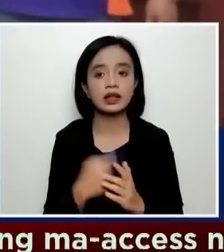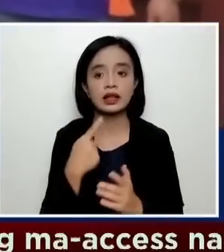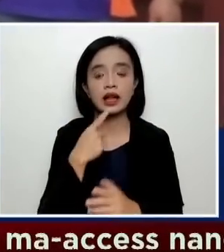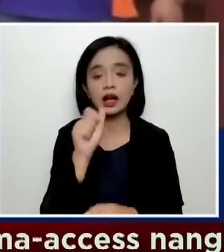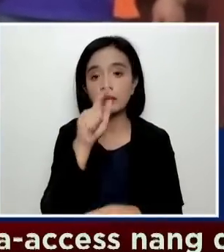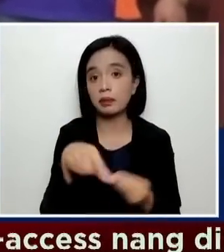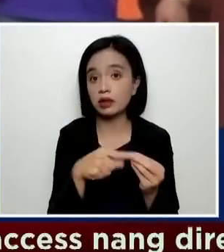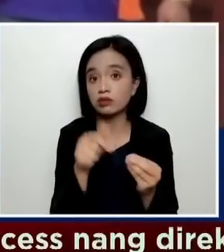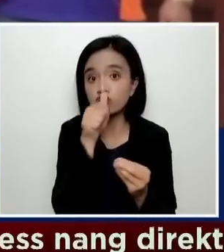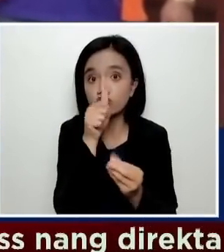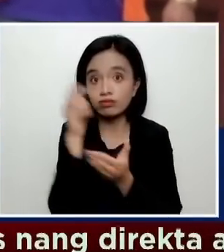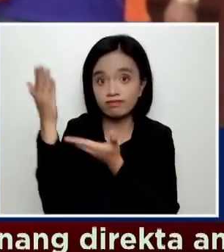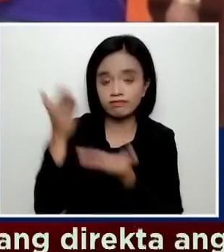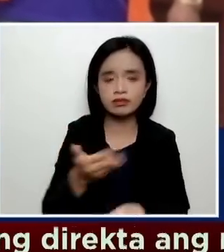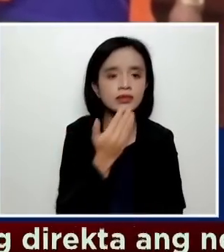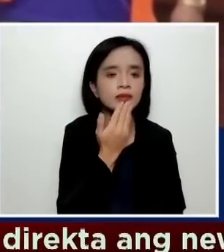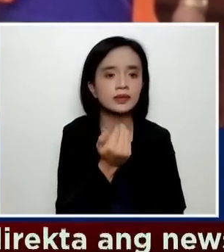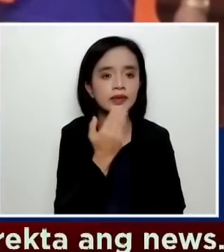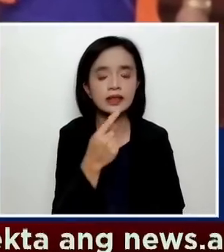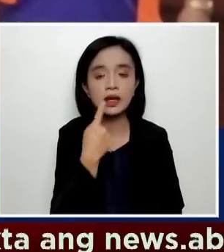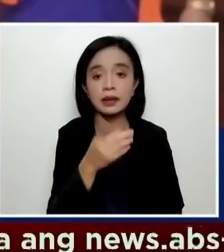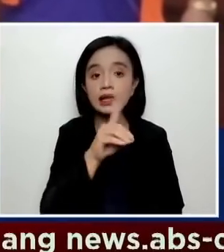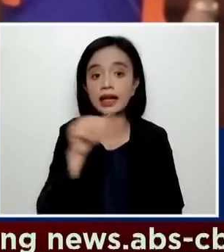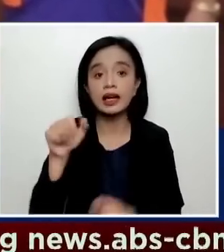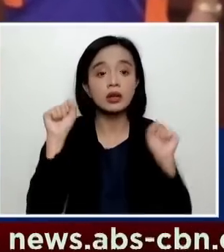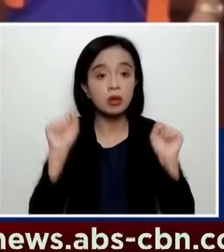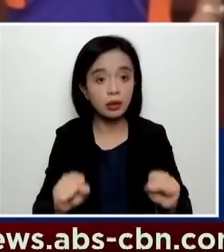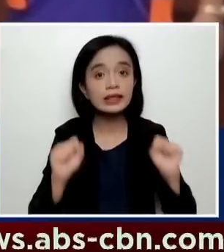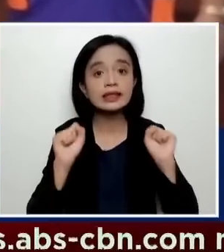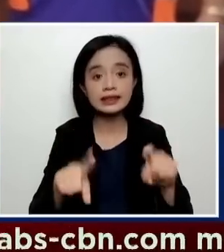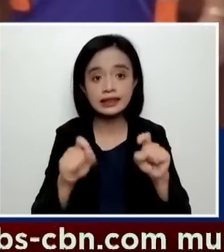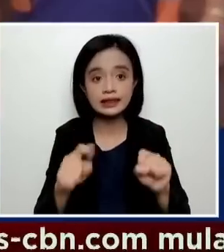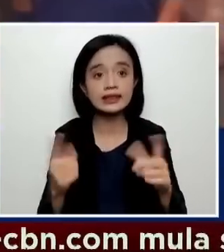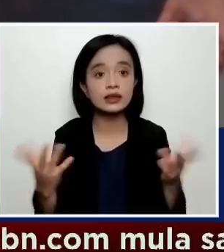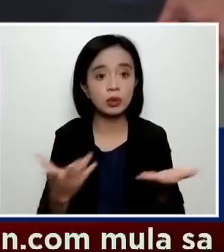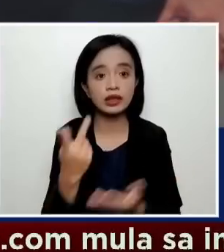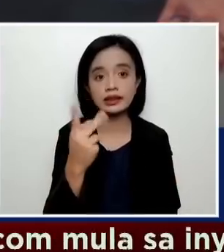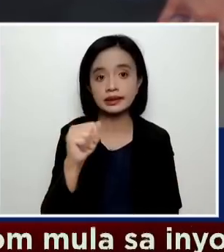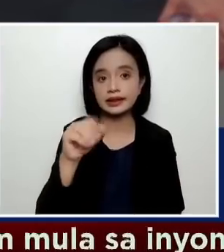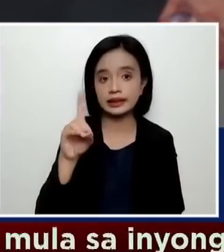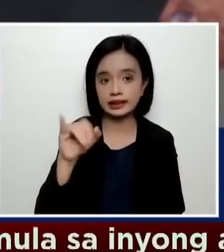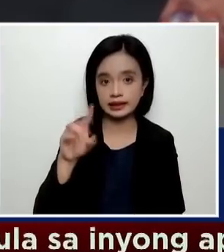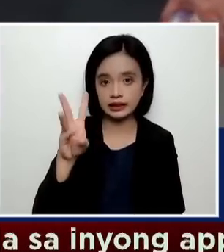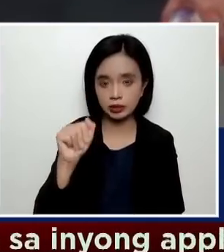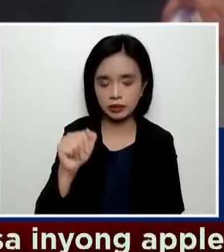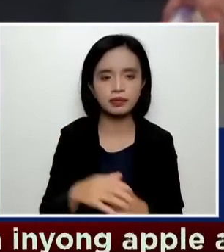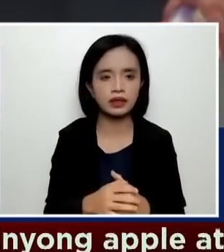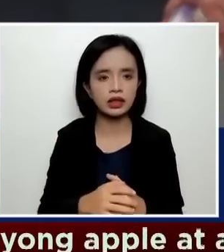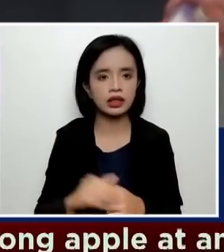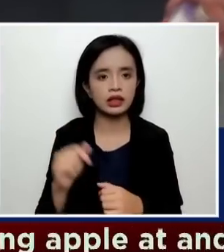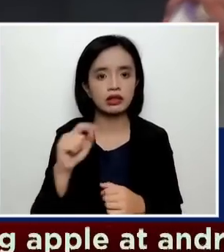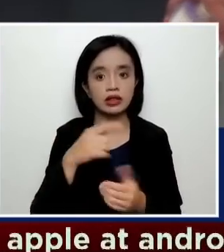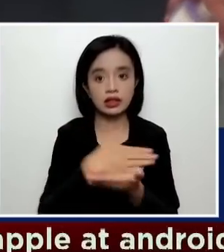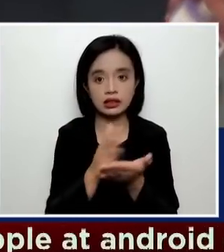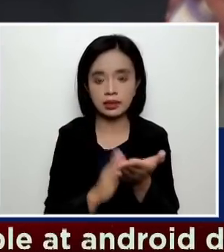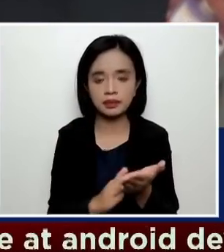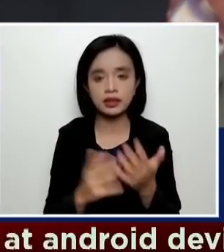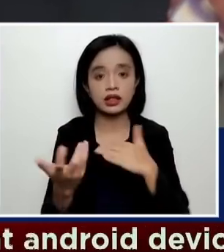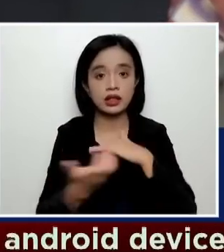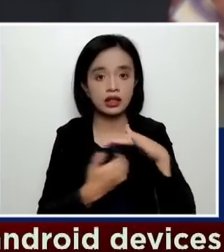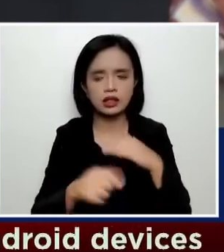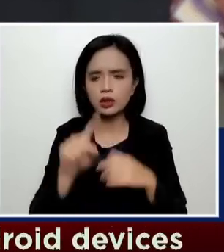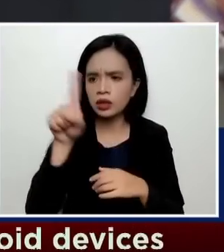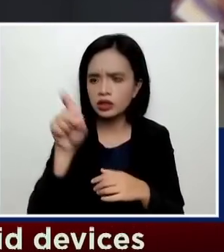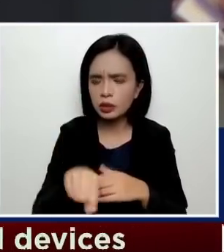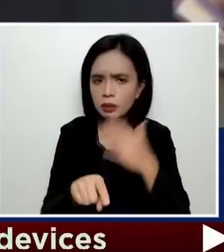sugar, nanindigan ng DA na pwede itong ibenta sa Kadiwa Centers. Kinwestiyon kasi ng ilang stakeholders kung